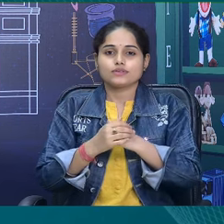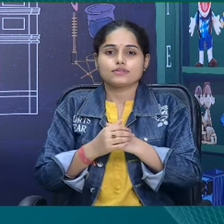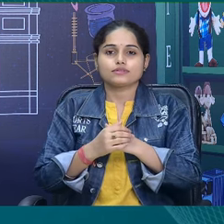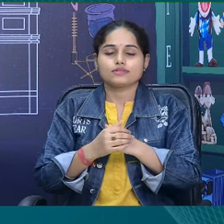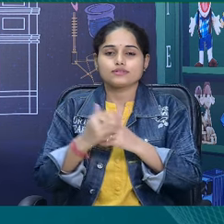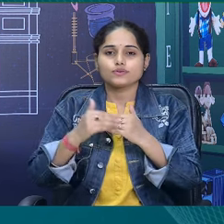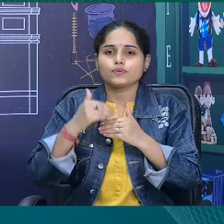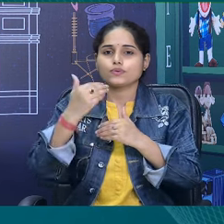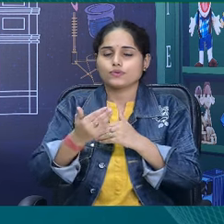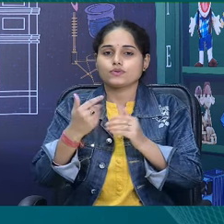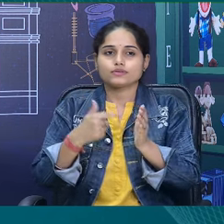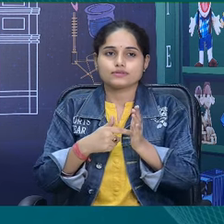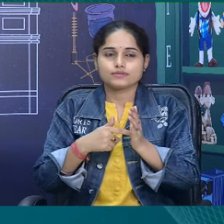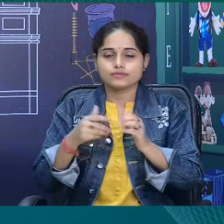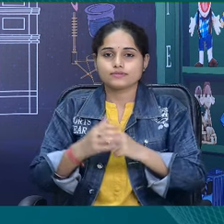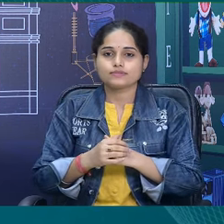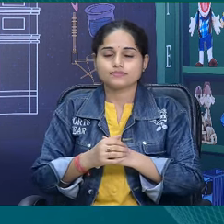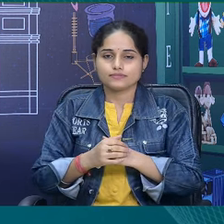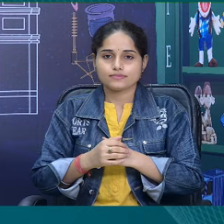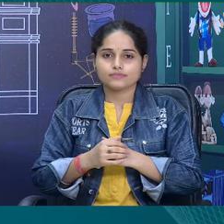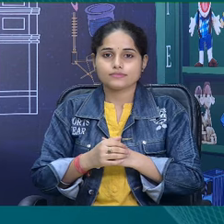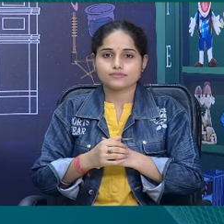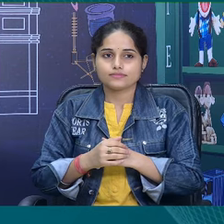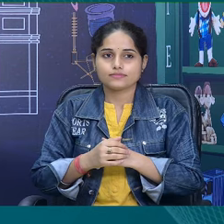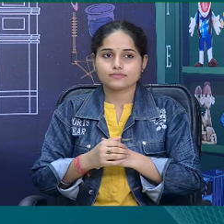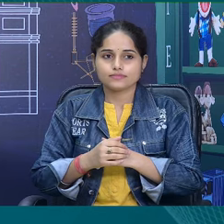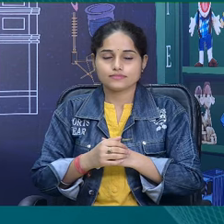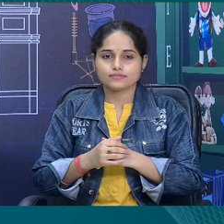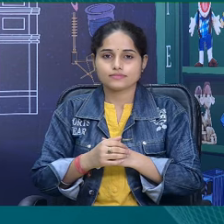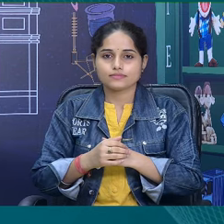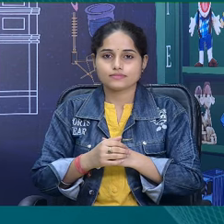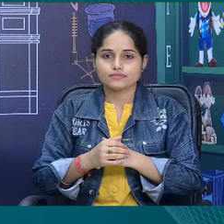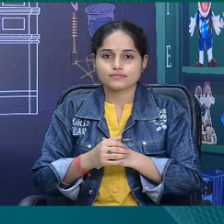बाद सर हम बात करेंगे जी अ